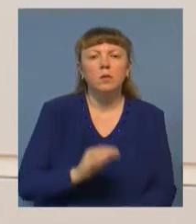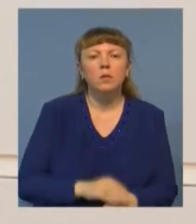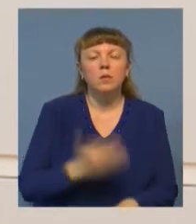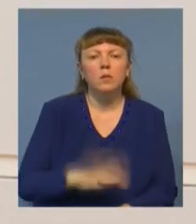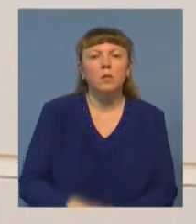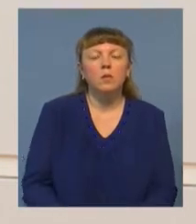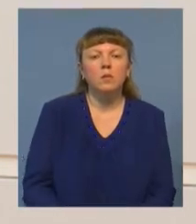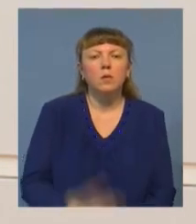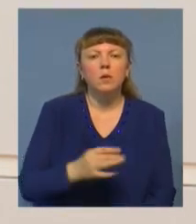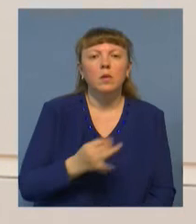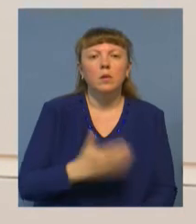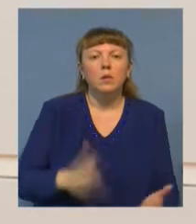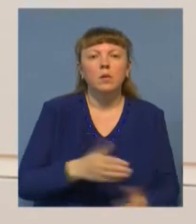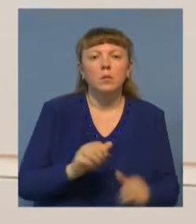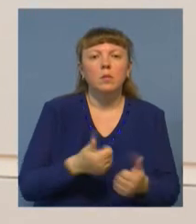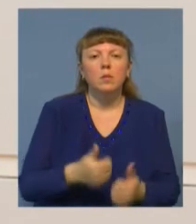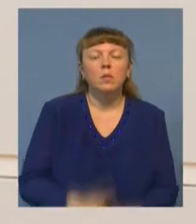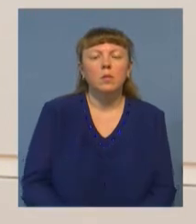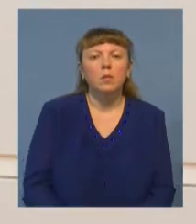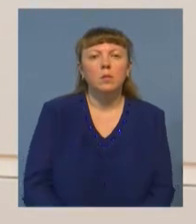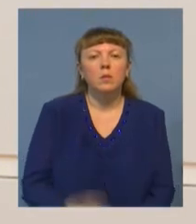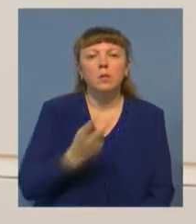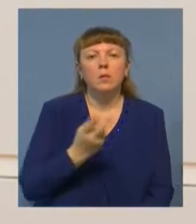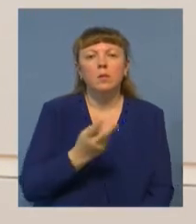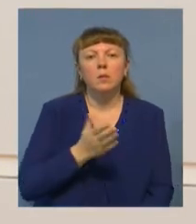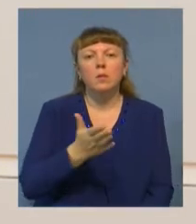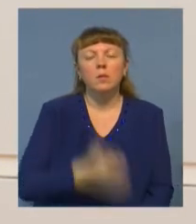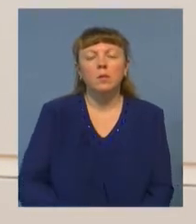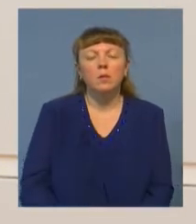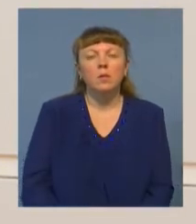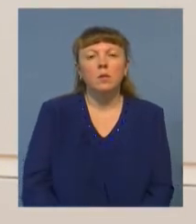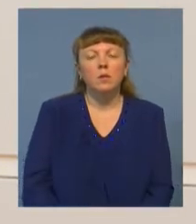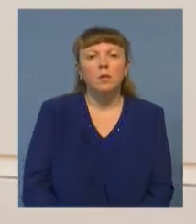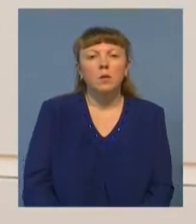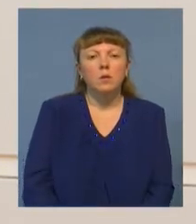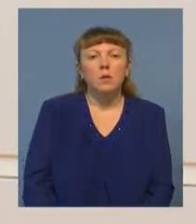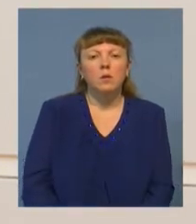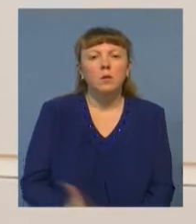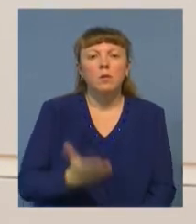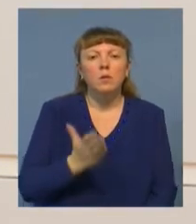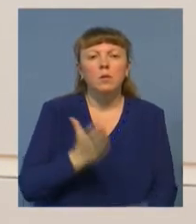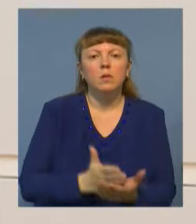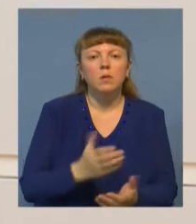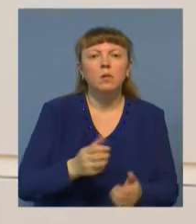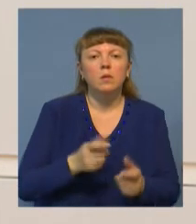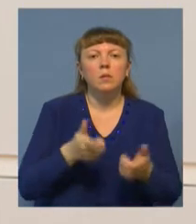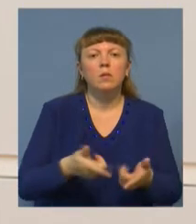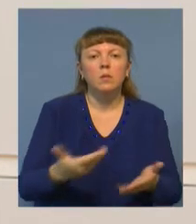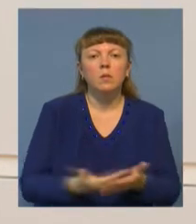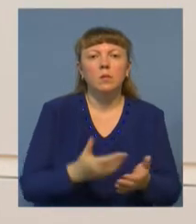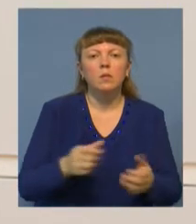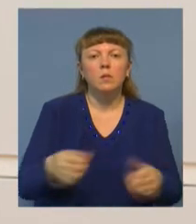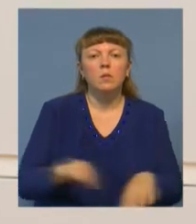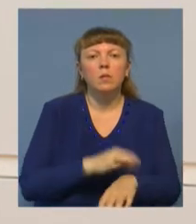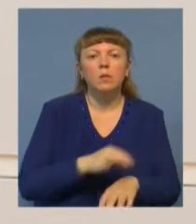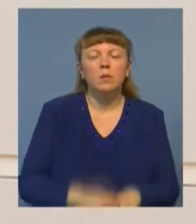расторжения брака, да, он необходим в будущем, допустим, для какой цели? Для вступления в новый брак, угу.